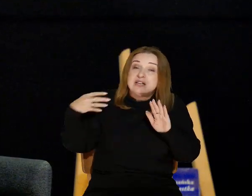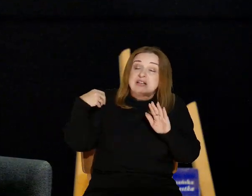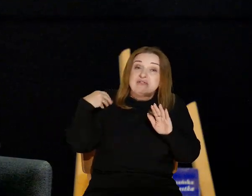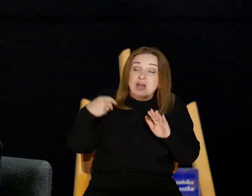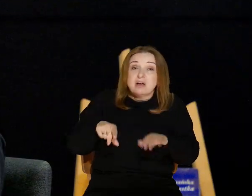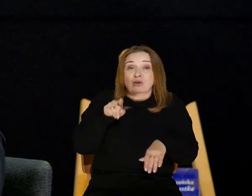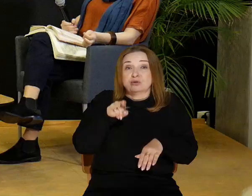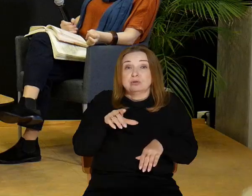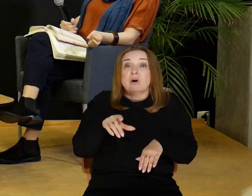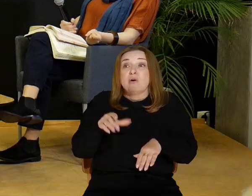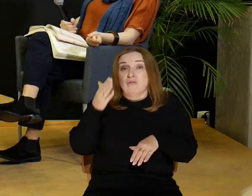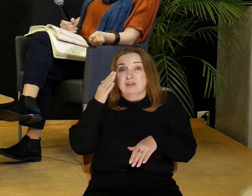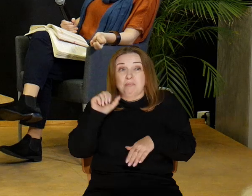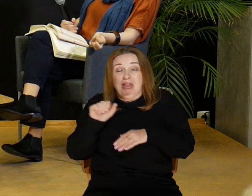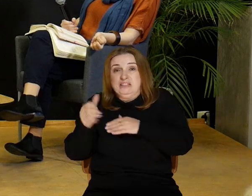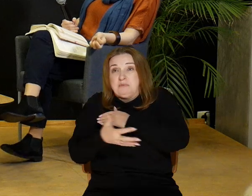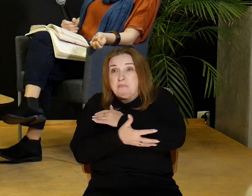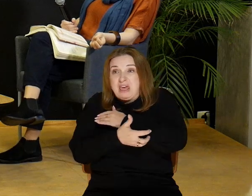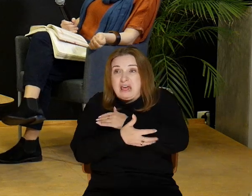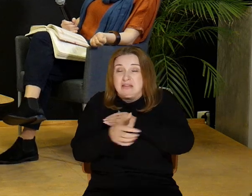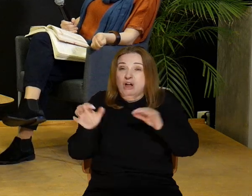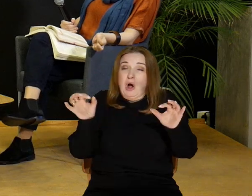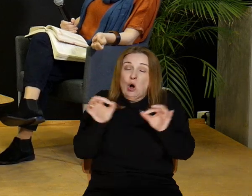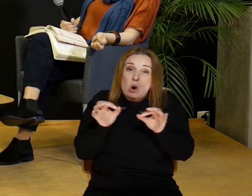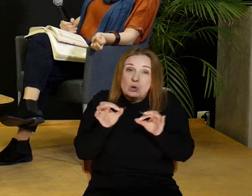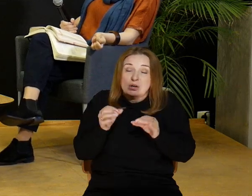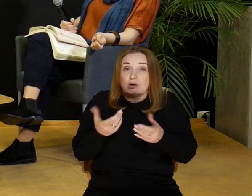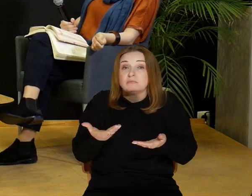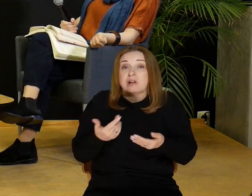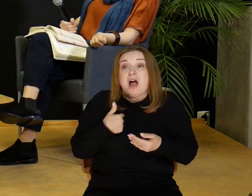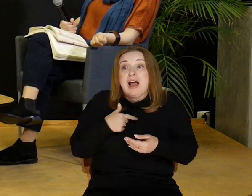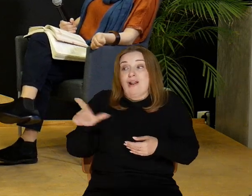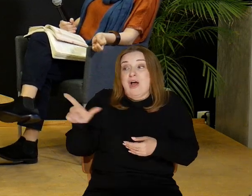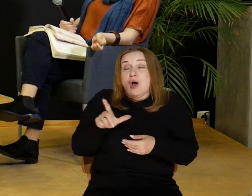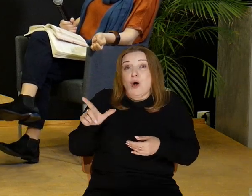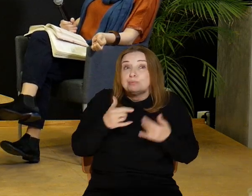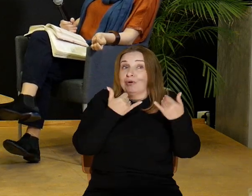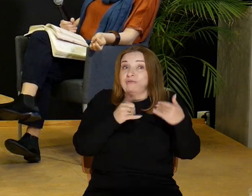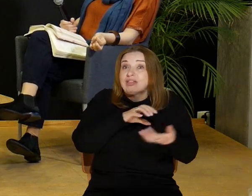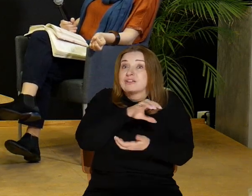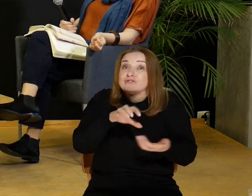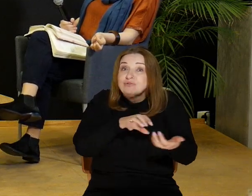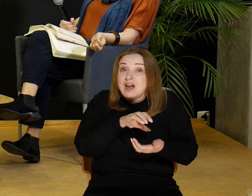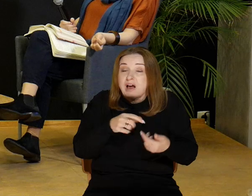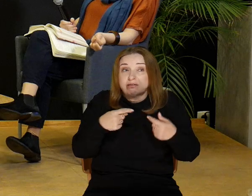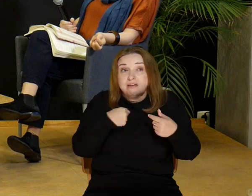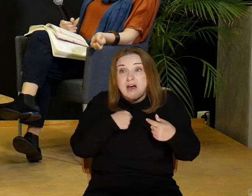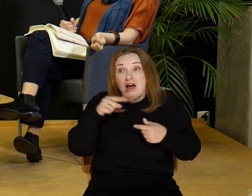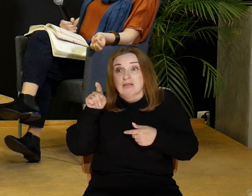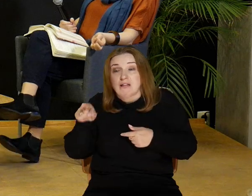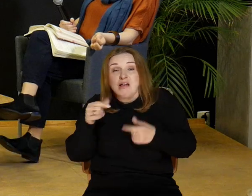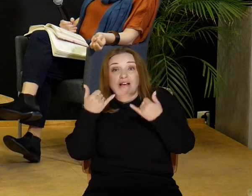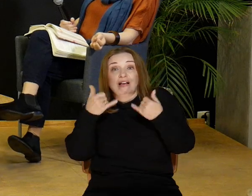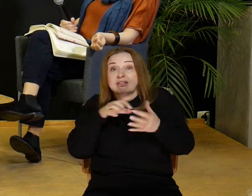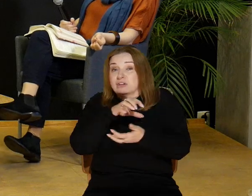to jest po prostu bida z nędzą, to jest w ogóle życie... Ale pochodzimy z innych światów. Właśnie. I to jest potwierdzeniem tego, co tezy,